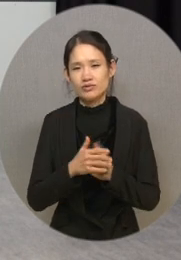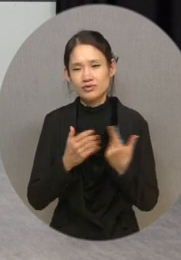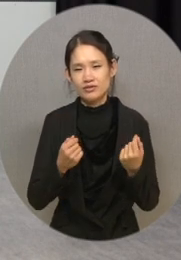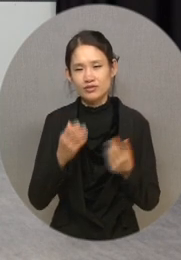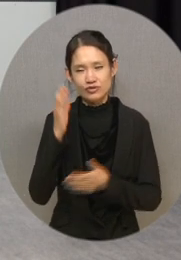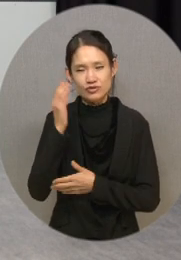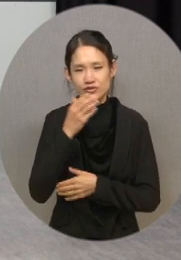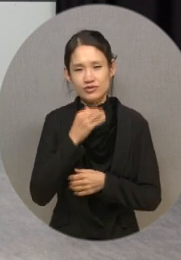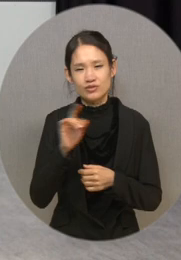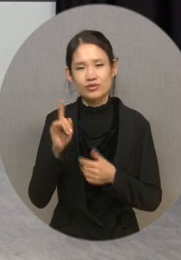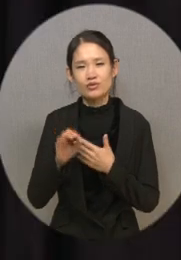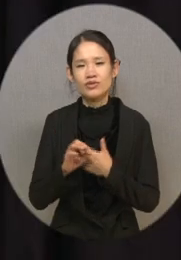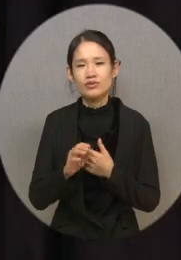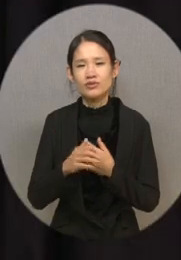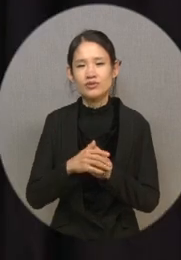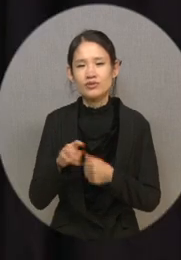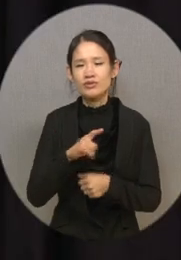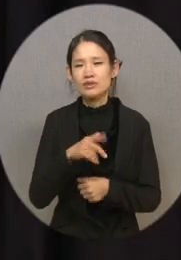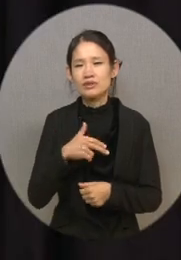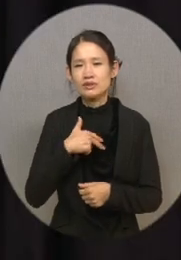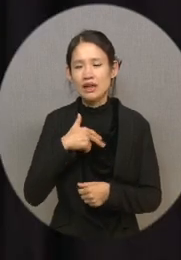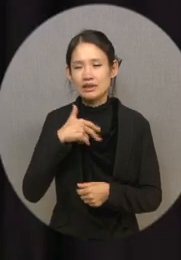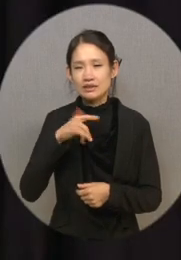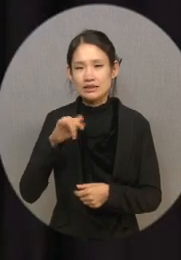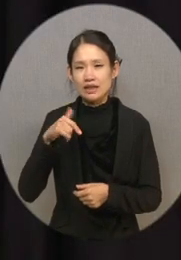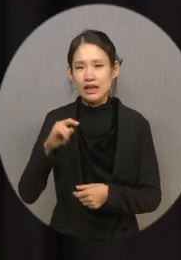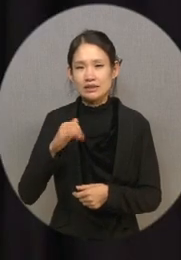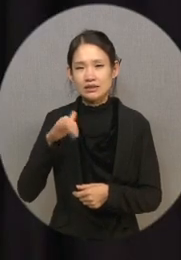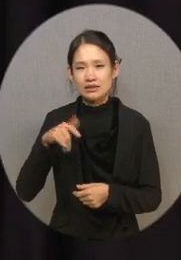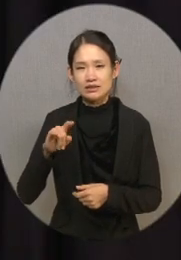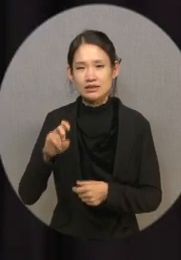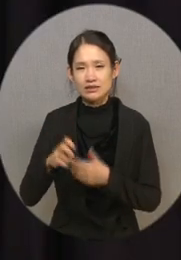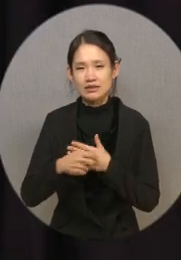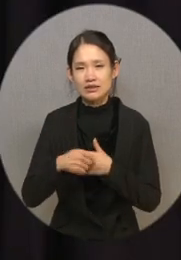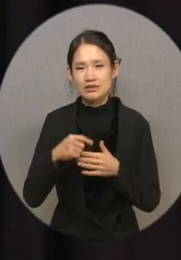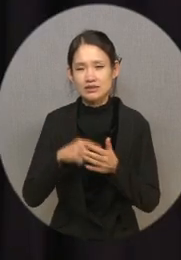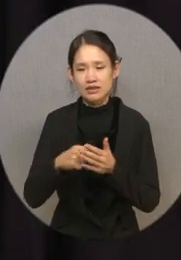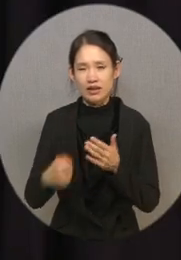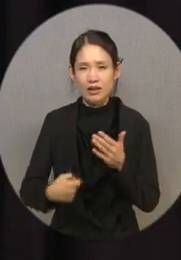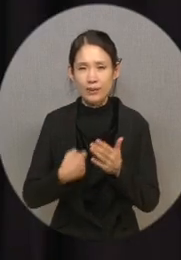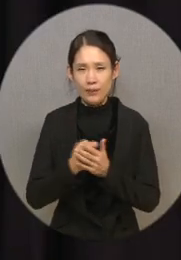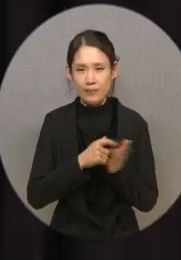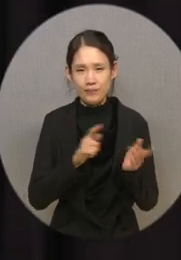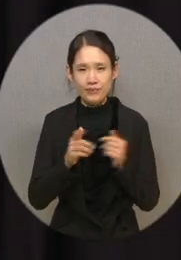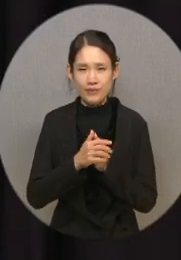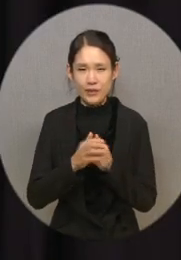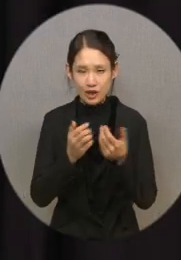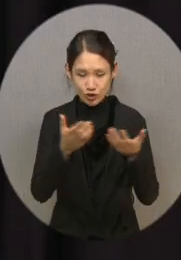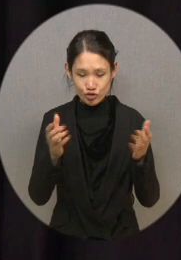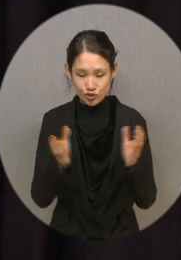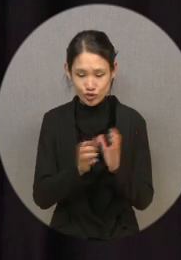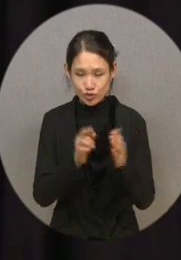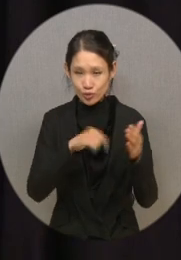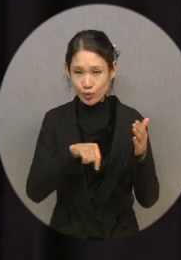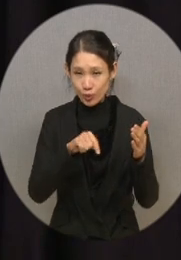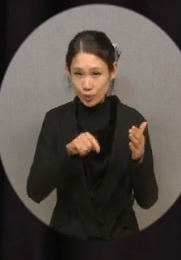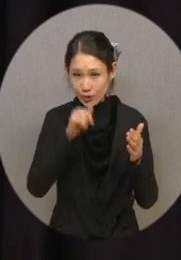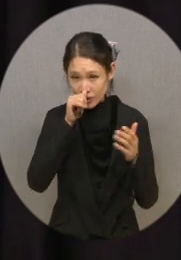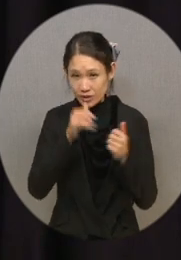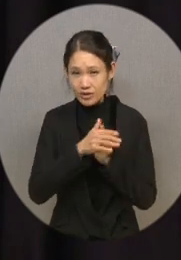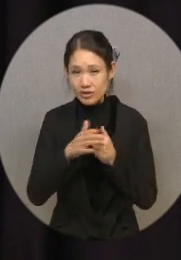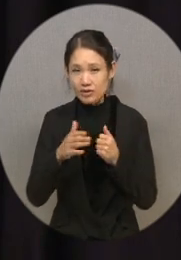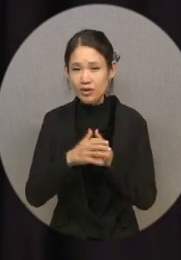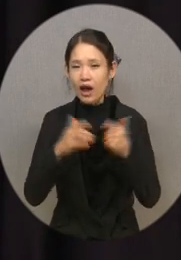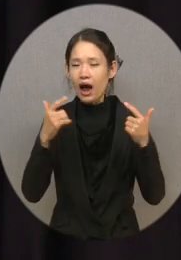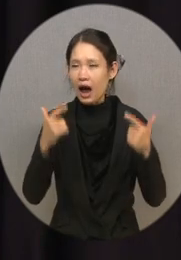생각을 갖고 있는 게 뭐냐면 그들의 자긍심을 살려준 거죠. 그러니까 그룹홈에 있는 애들이라고 하는 거는 항상